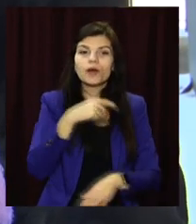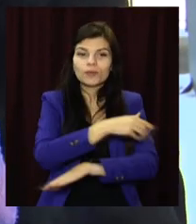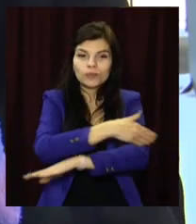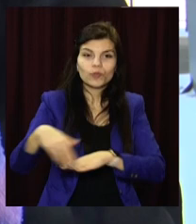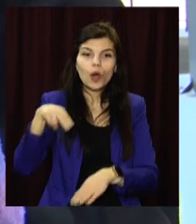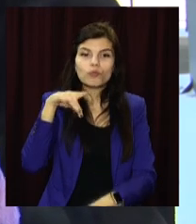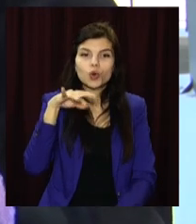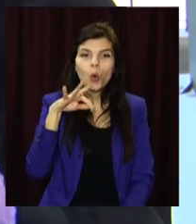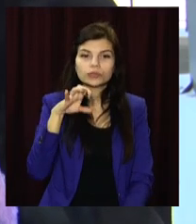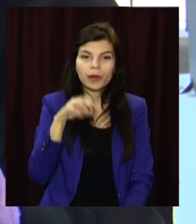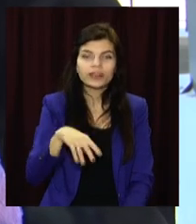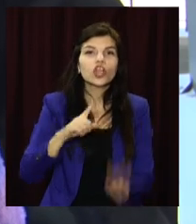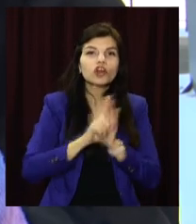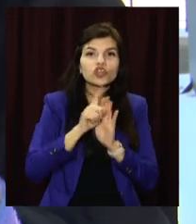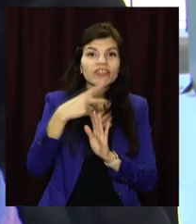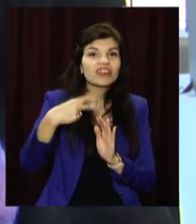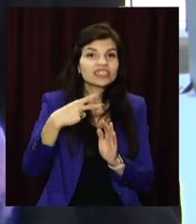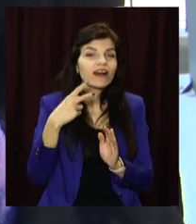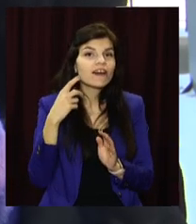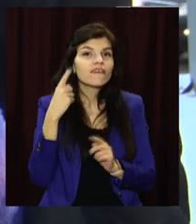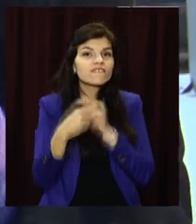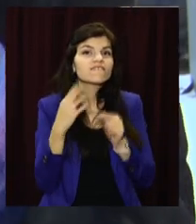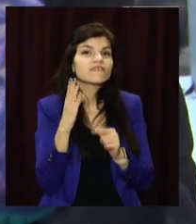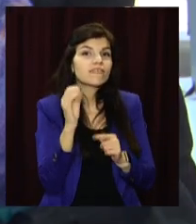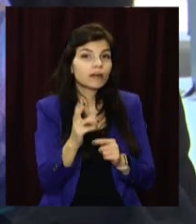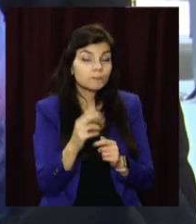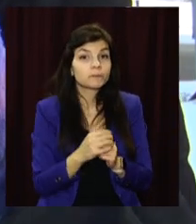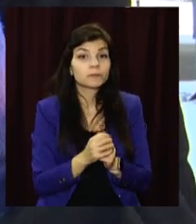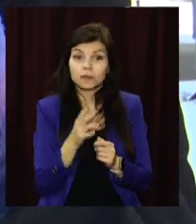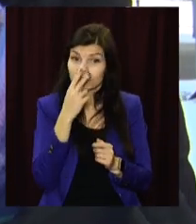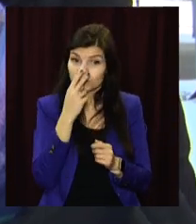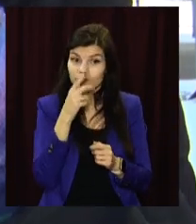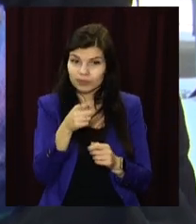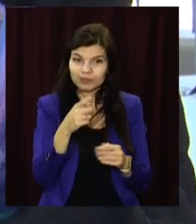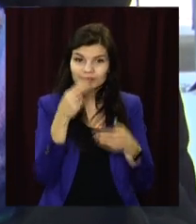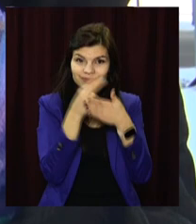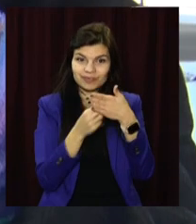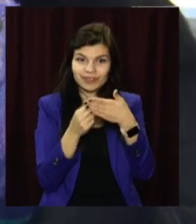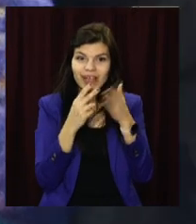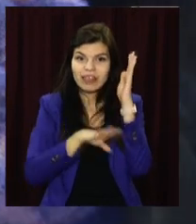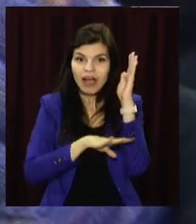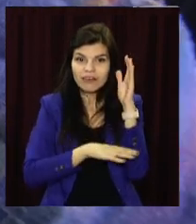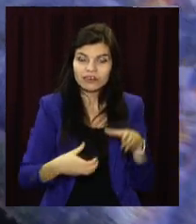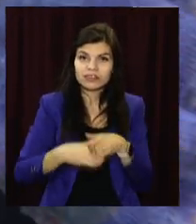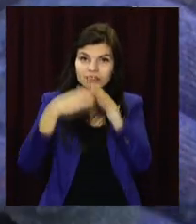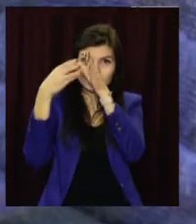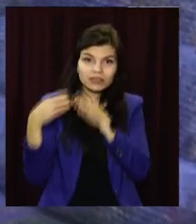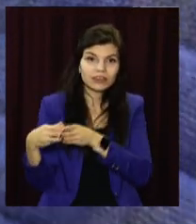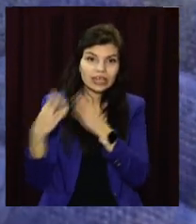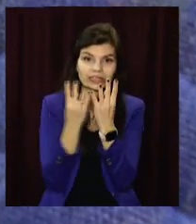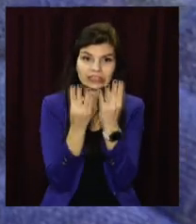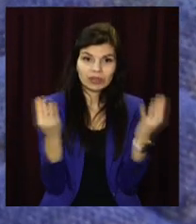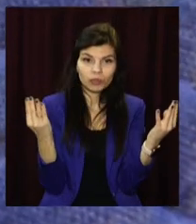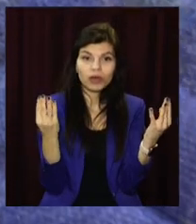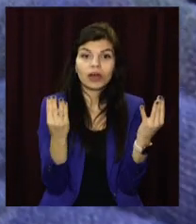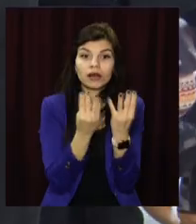И обратите внимание на турникеты, деревянные были такие заборчики, это для того, чтобы не